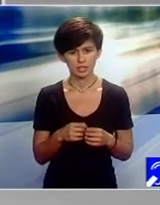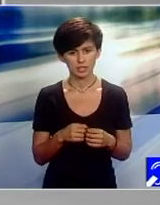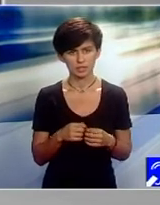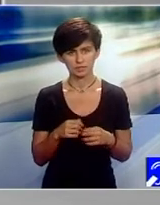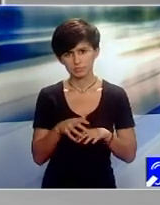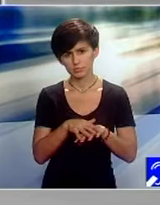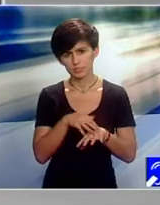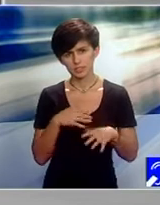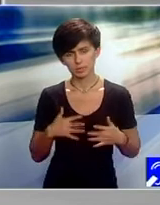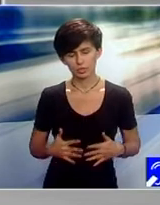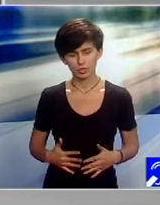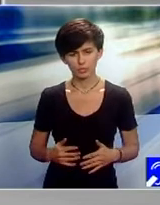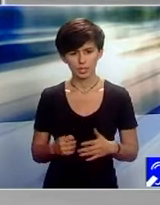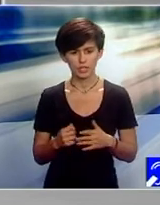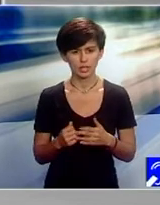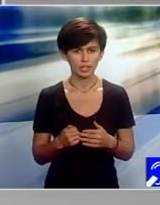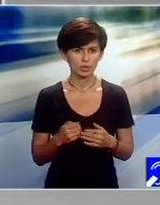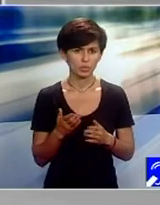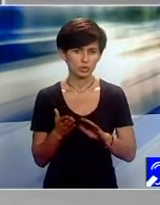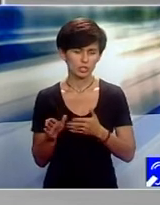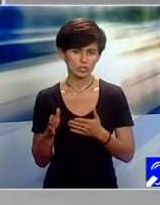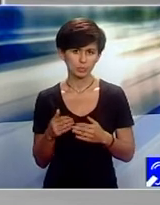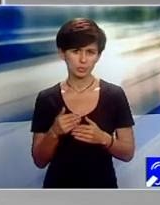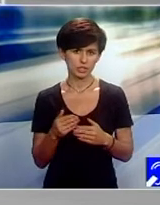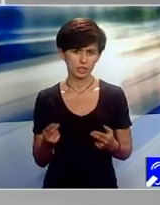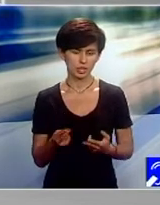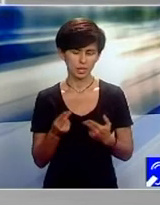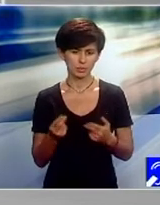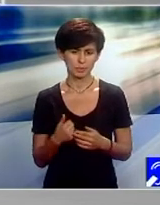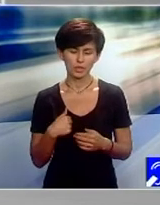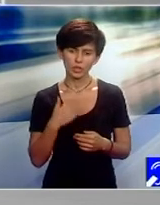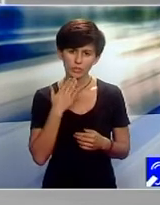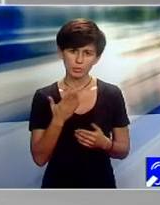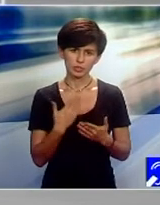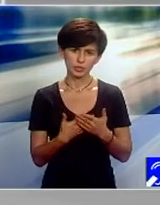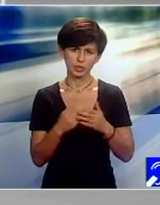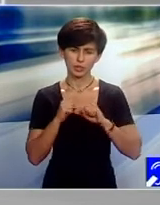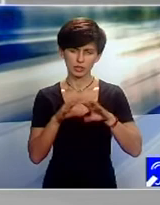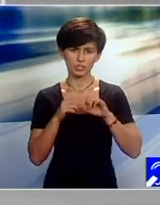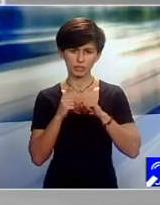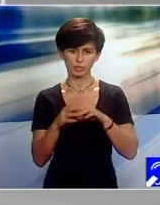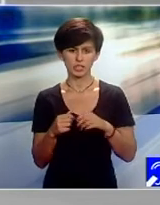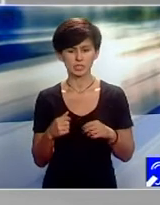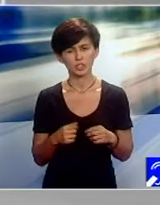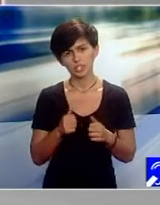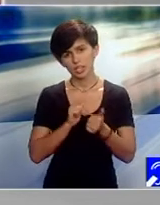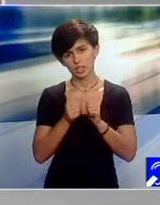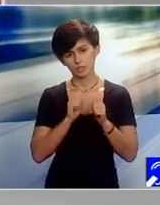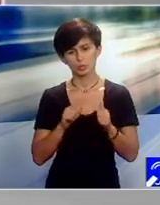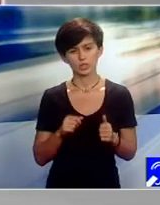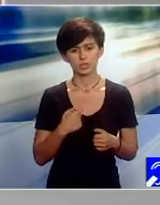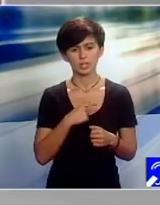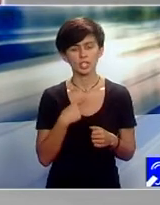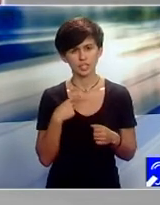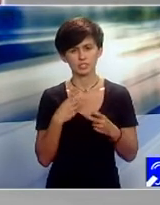Alzheimer cu debut timpuriu. Eu vă mulțumesc că ați fost alături de noi astăzi. Cu siguranță, da, și sportul are un cuvânt de spus.